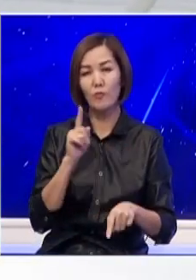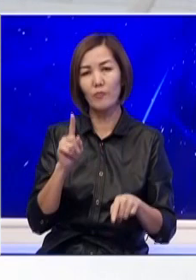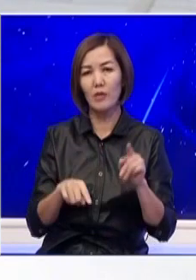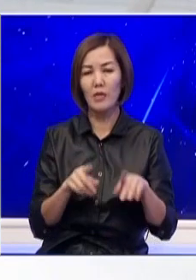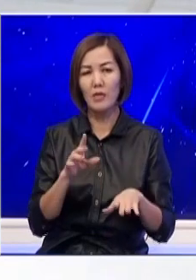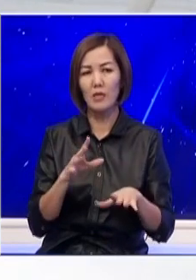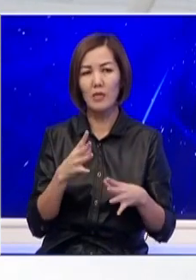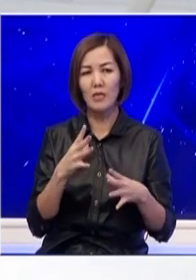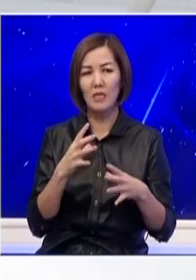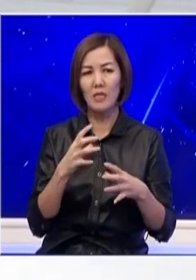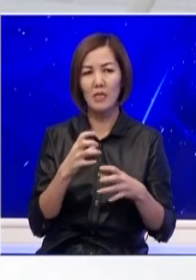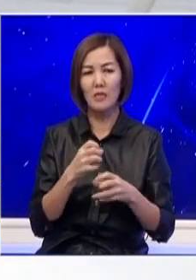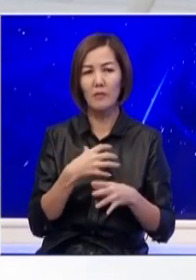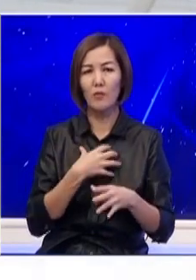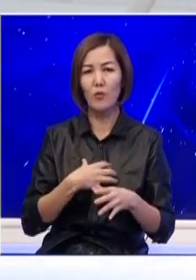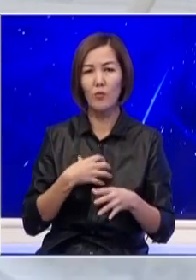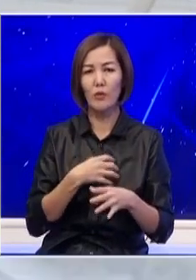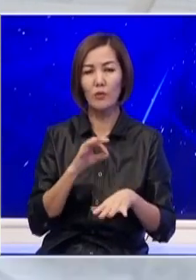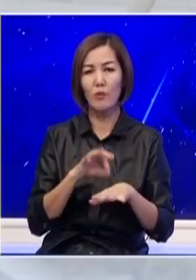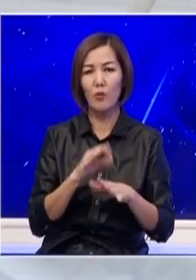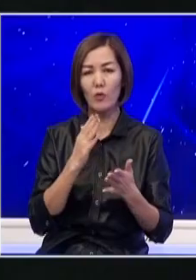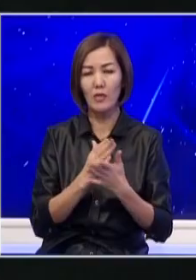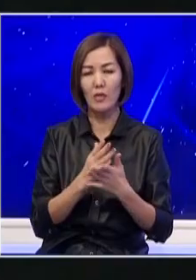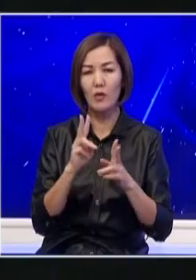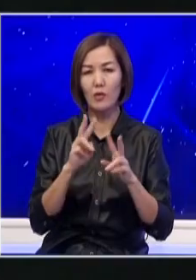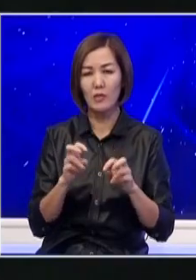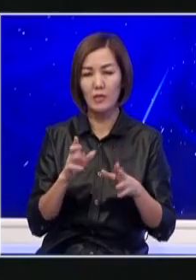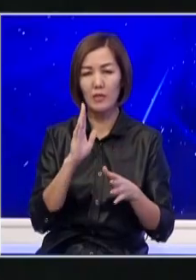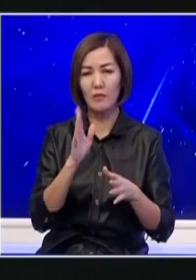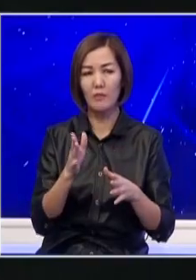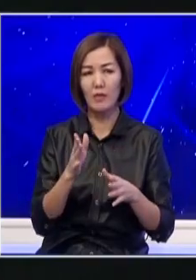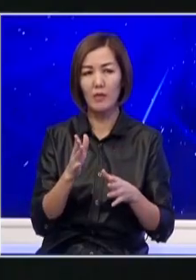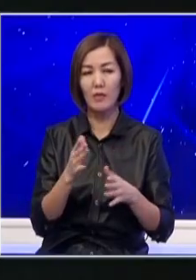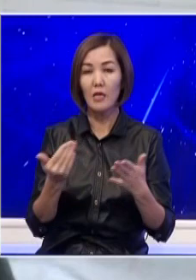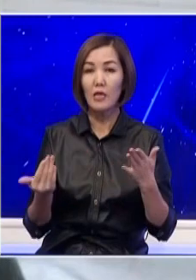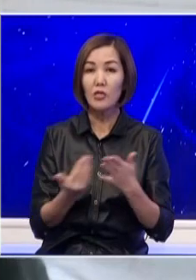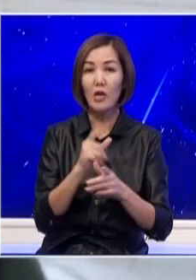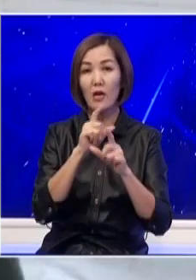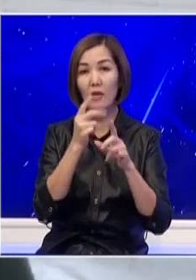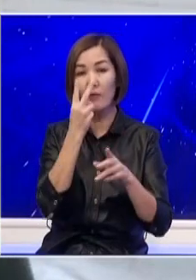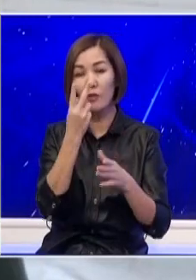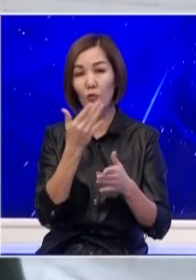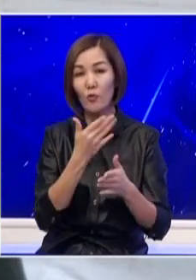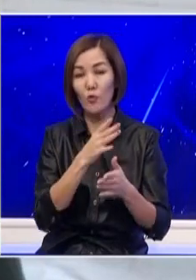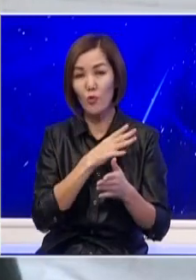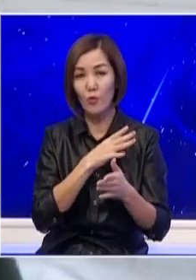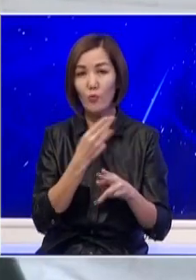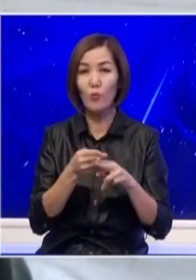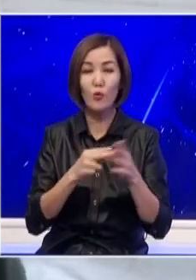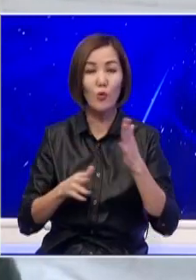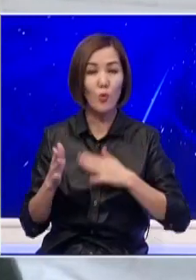былай қауал жетін сияқты, соны тексертейін деп келген болатын. Мына жаңа ғимаратты мен